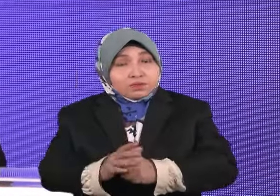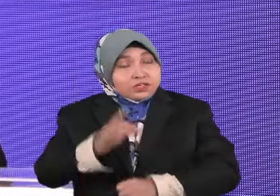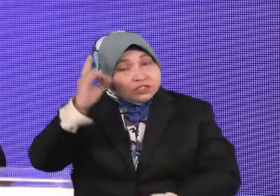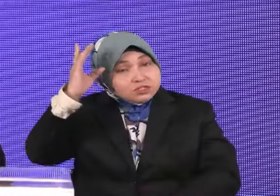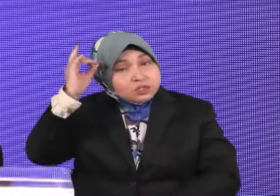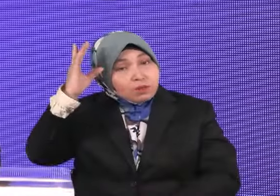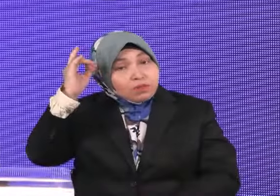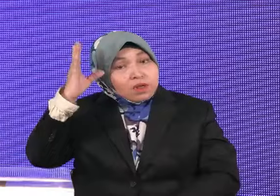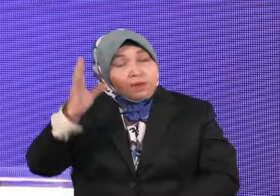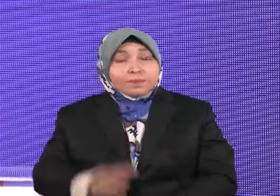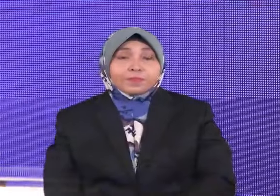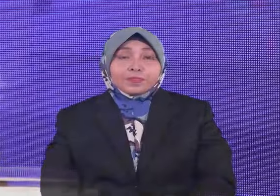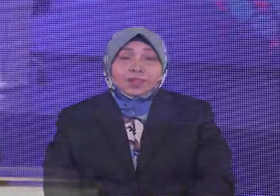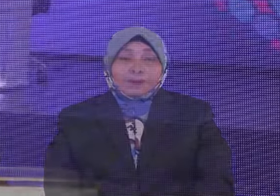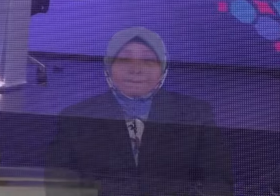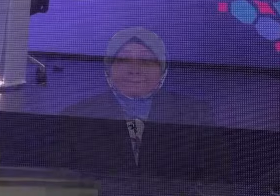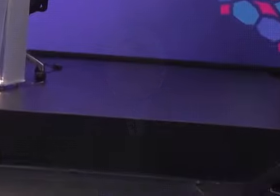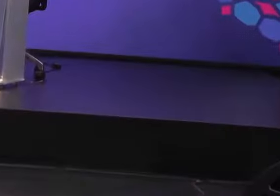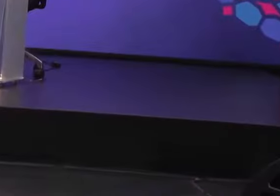insya-Allah.